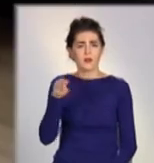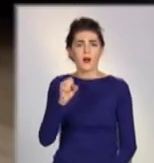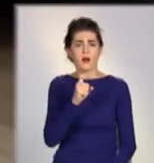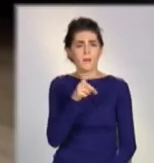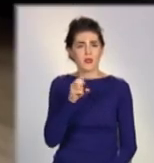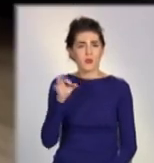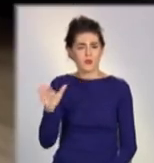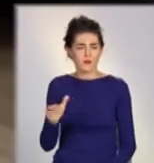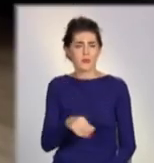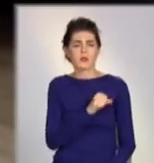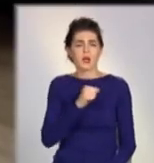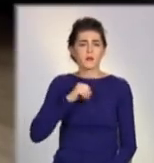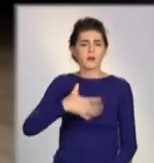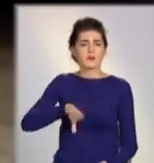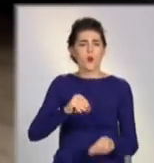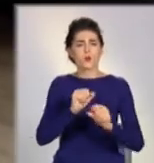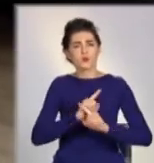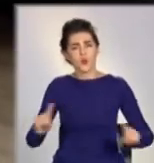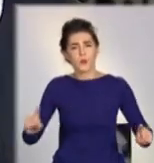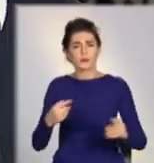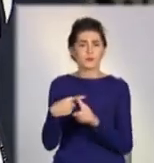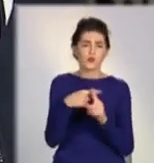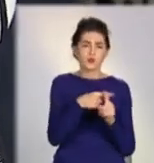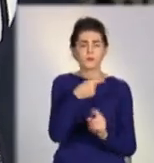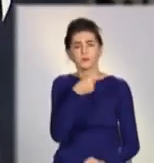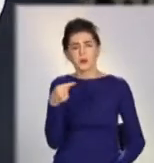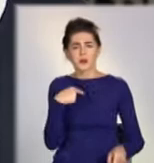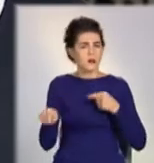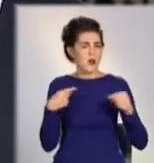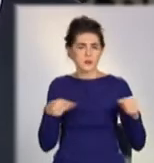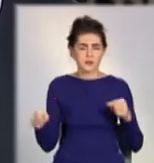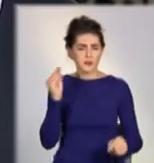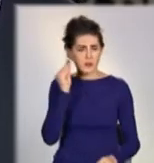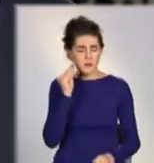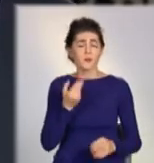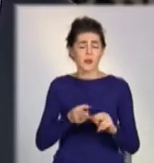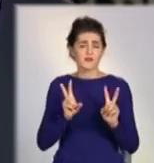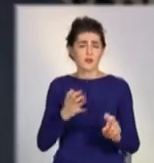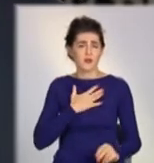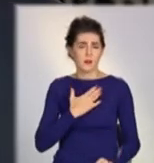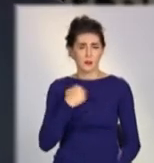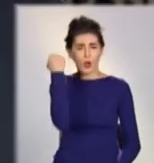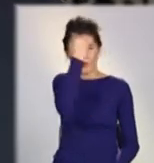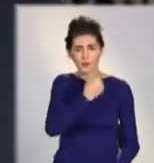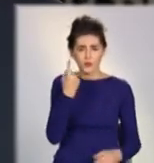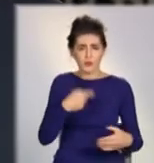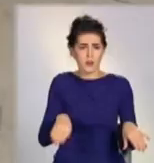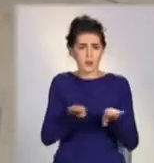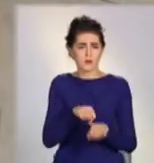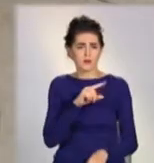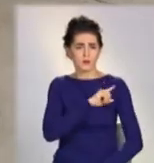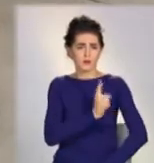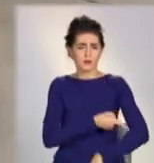особливий, кожен з нас своїми якимись плюсами чи мінусами. І все це є наша індивідуальність, і саме це є наша